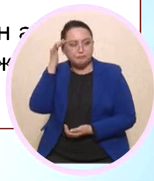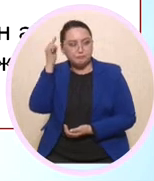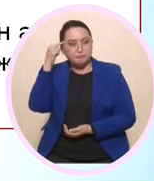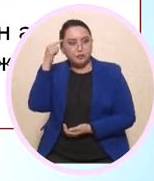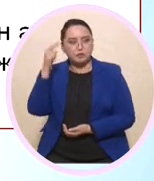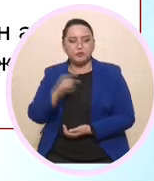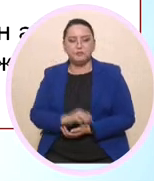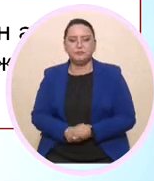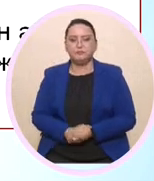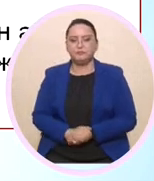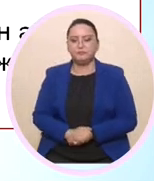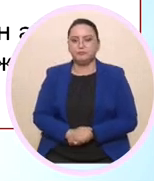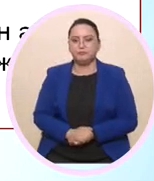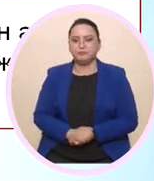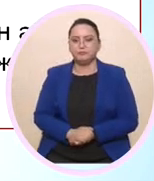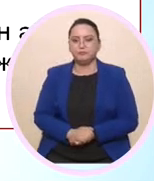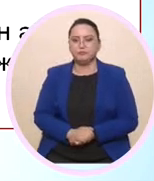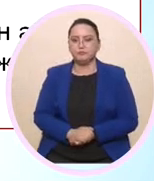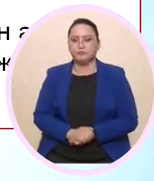Дөргийн энэ хүү үйлдэл